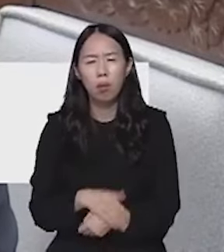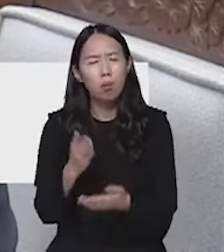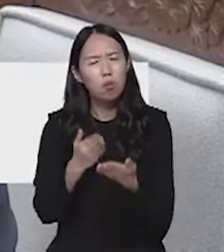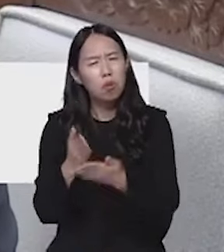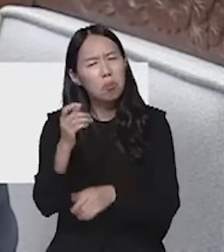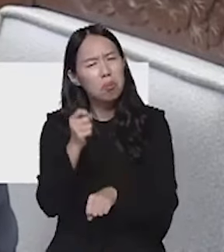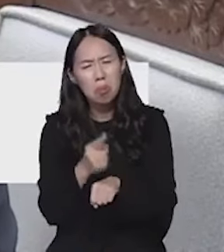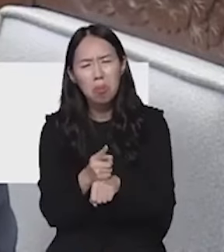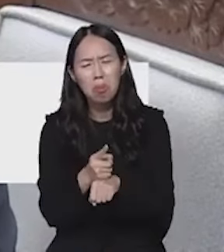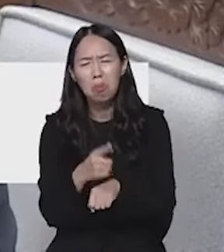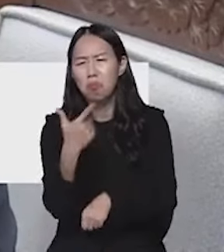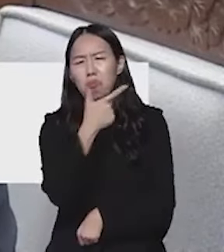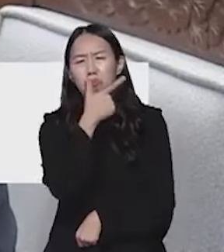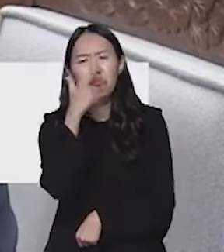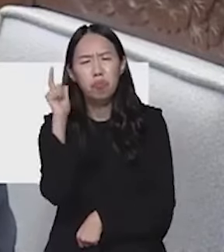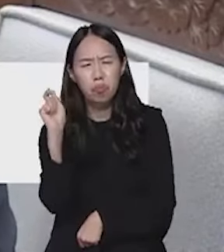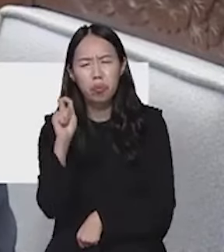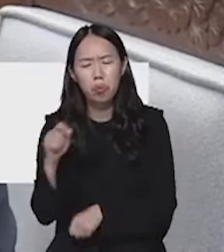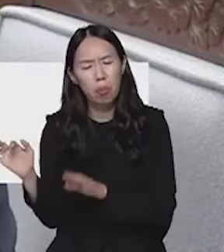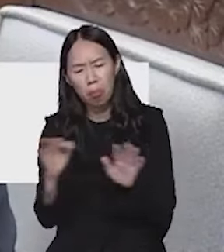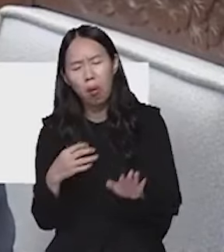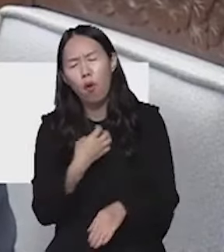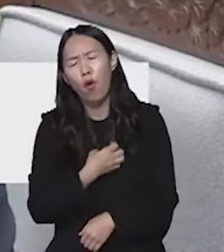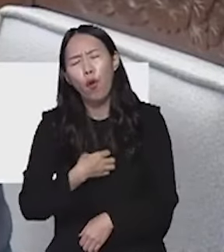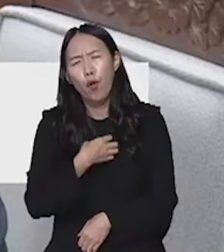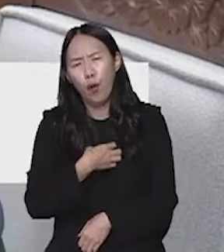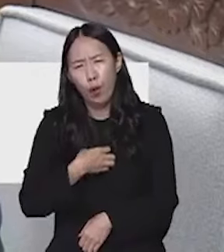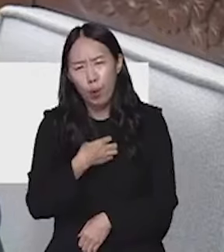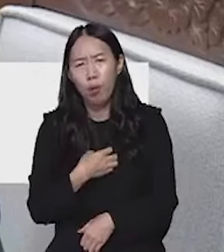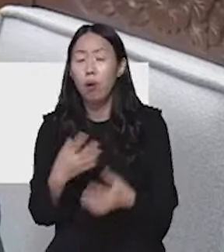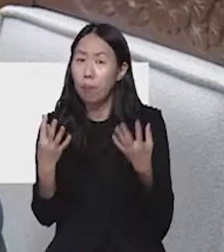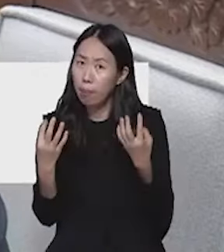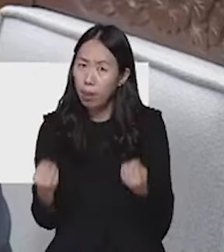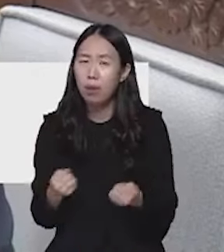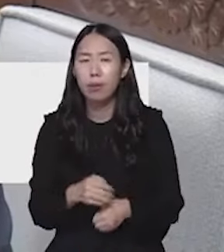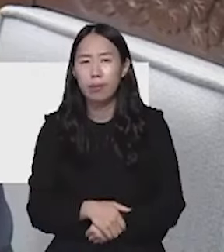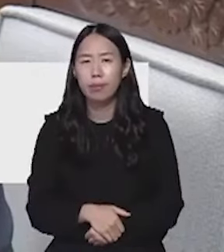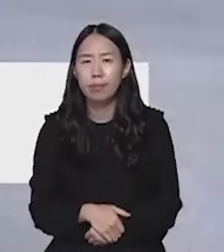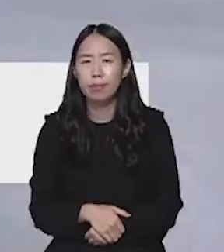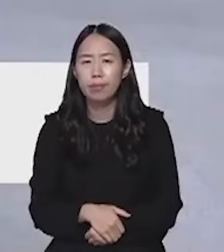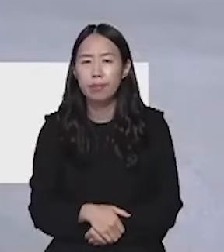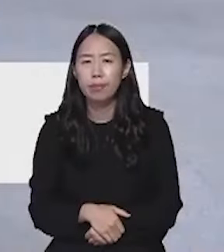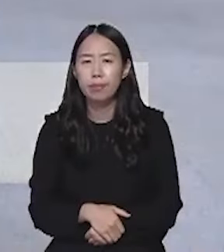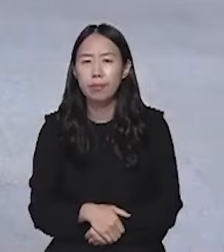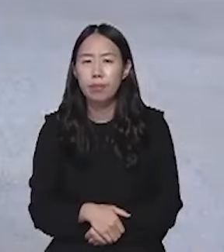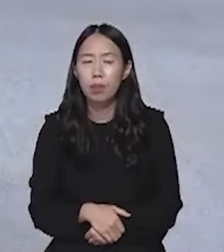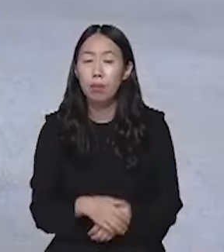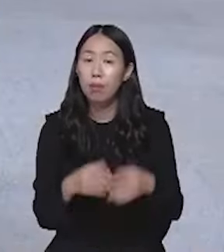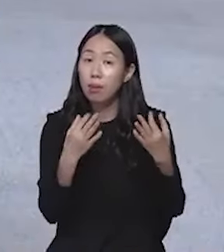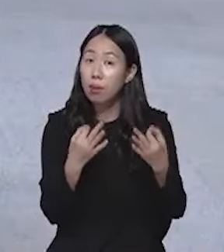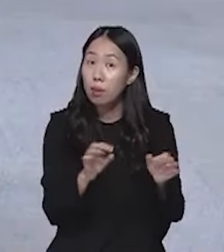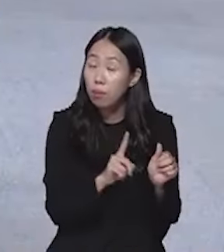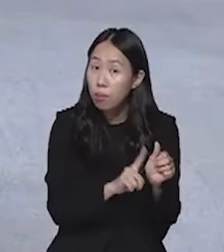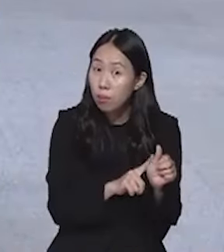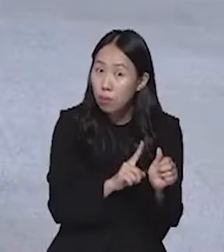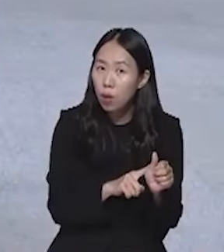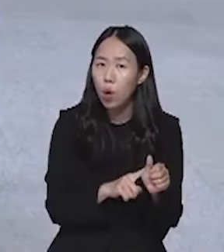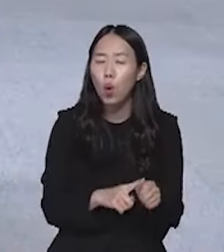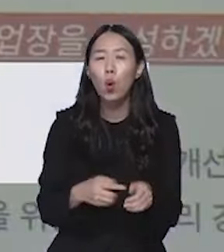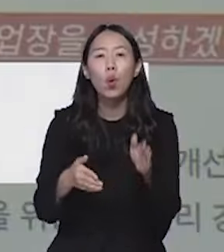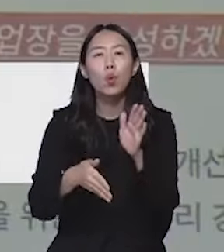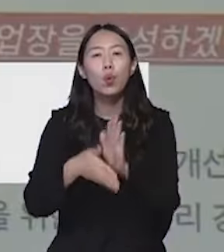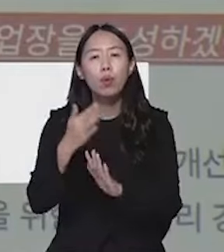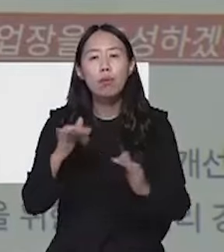이제 전문성이 많이 떨어지지 않느냐 하는 우려 그 목소리도 많고. 김 후보자는 도시개발